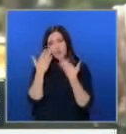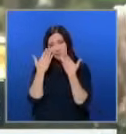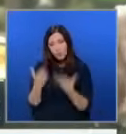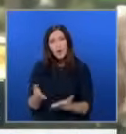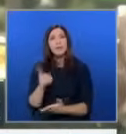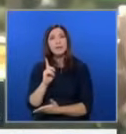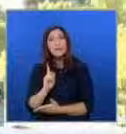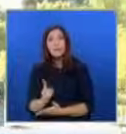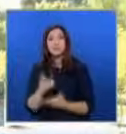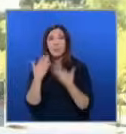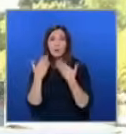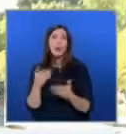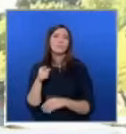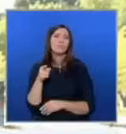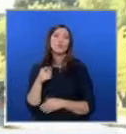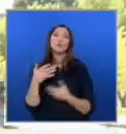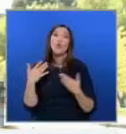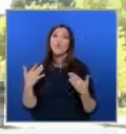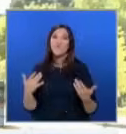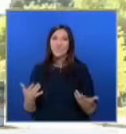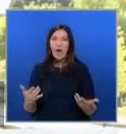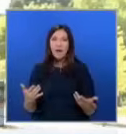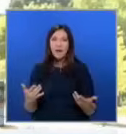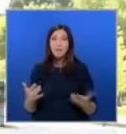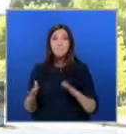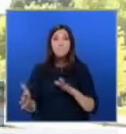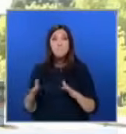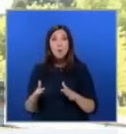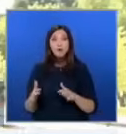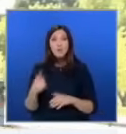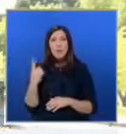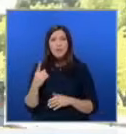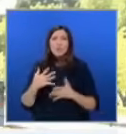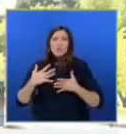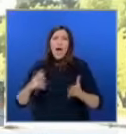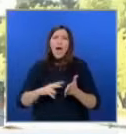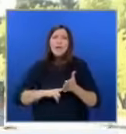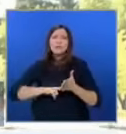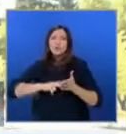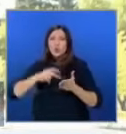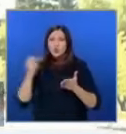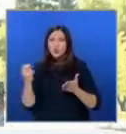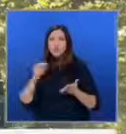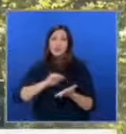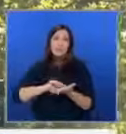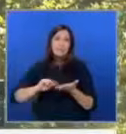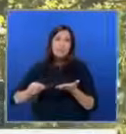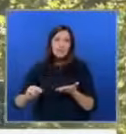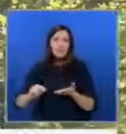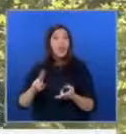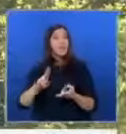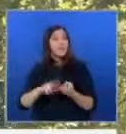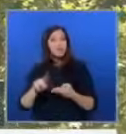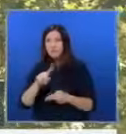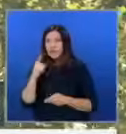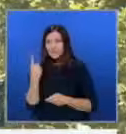и трябва да се прекланяме. Това е, може би, един от най-изключителните ни писатели.